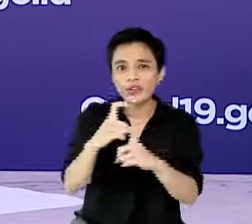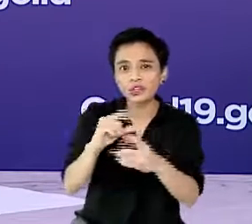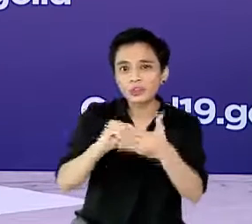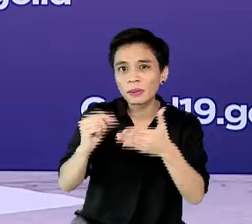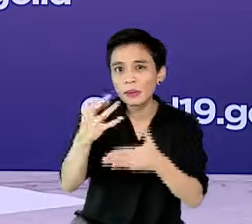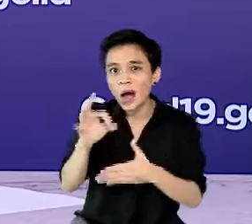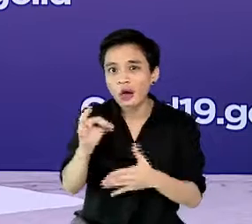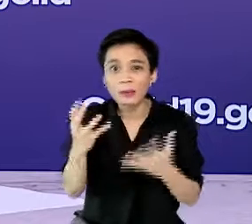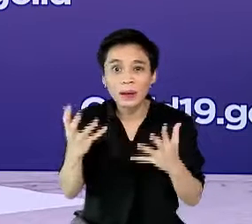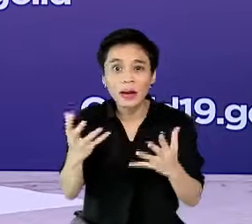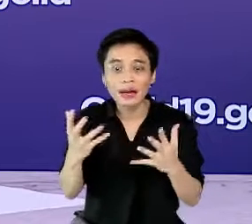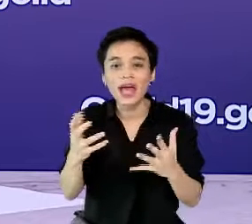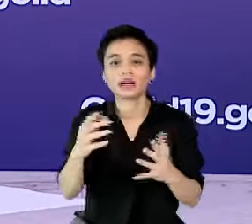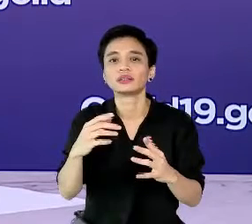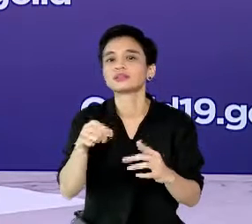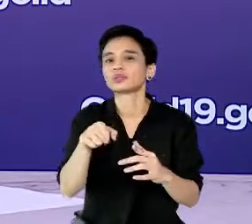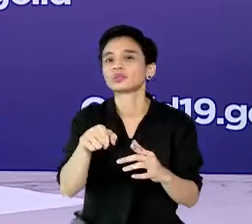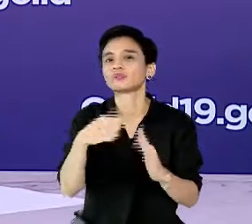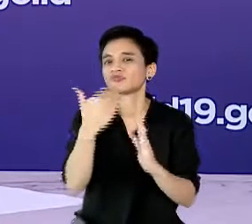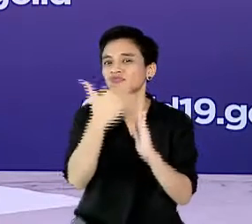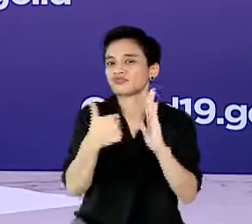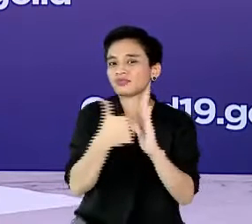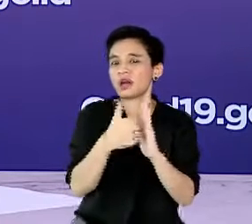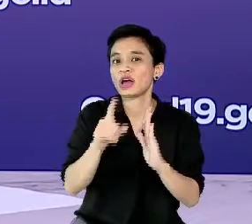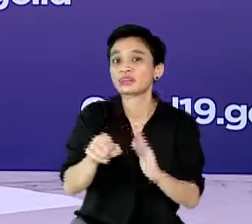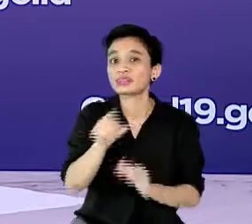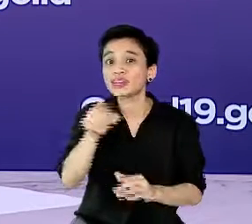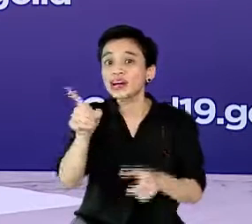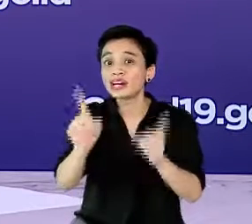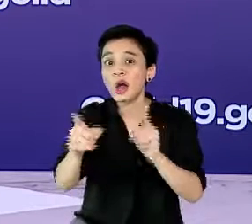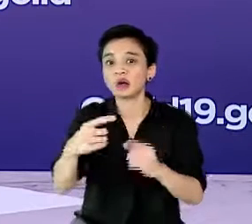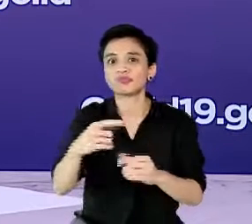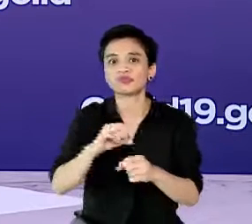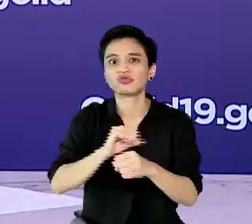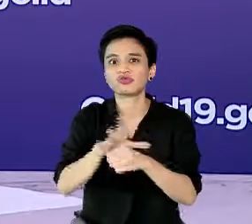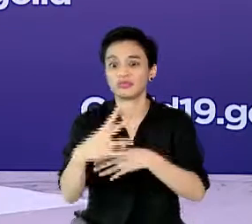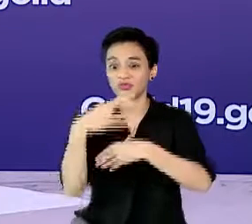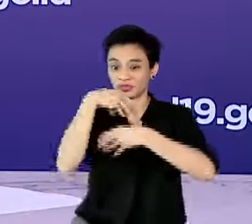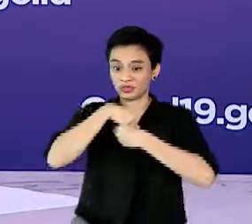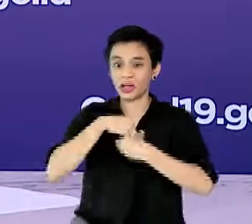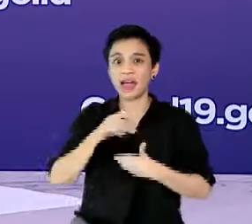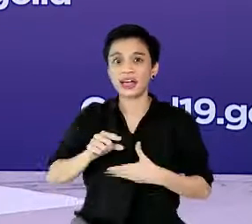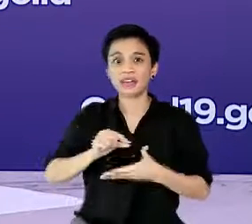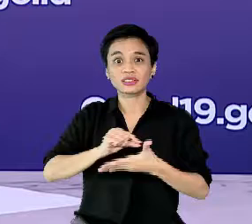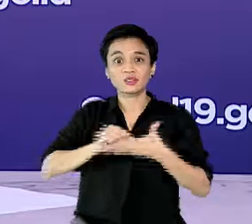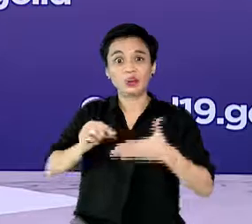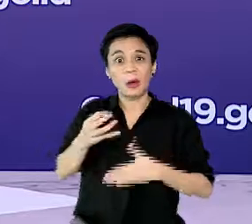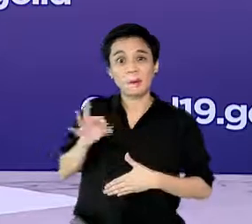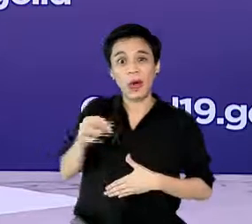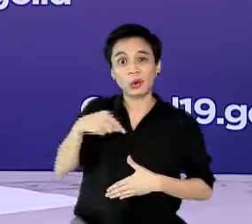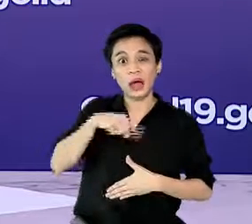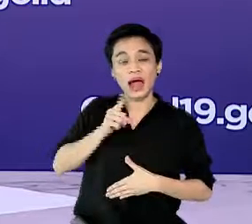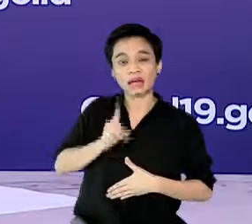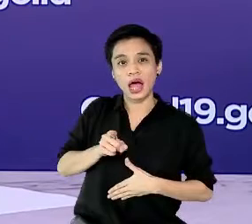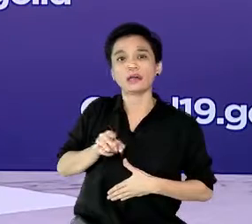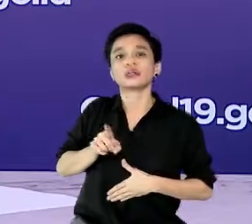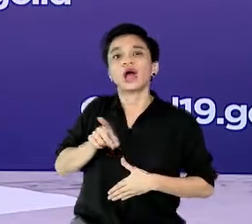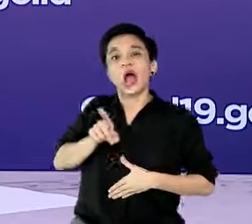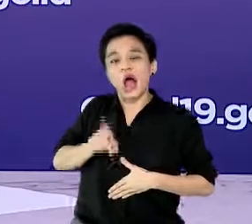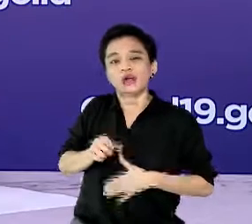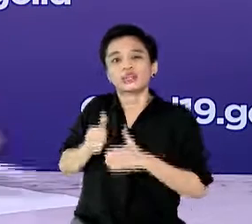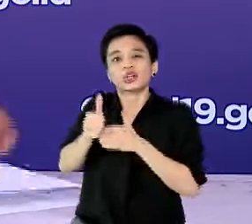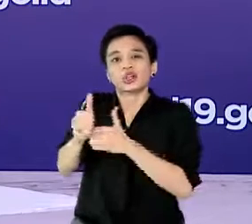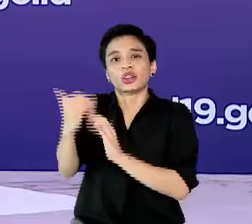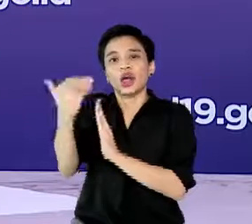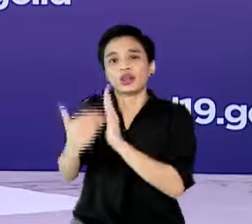dan bagi yang sakit dan terinfeksi varian tersebut untuk menjalani pengobatan sesuai prosedur untuk mempercepat proses